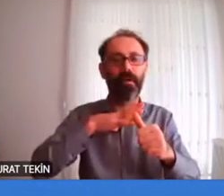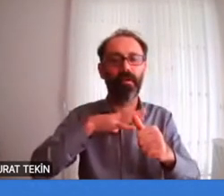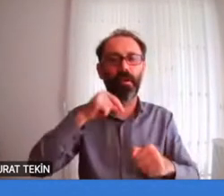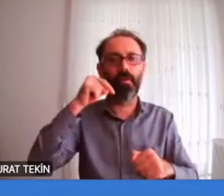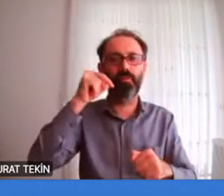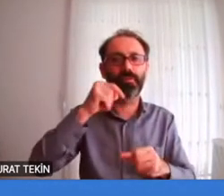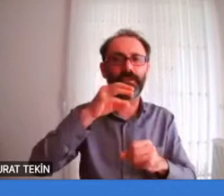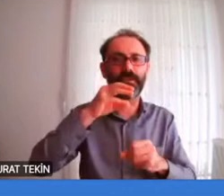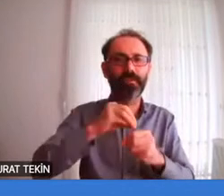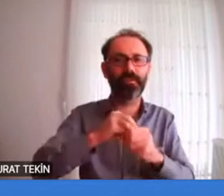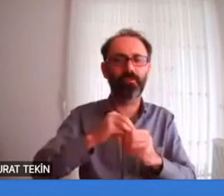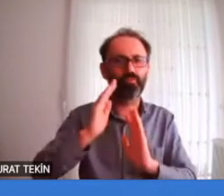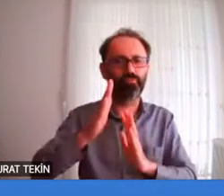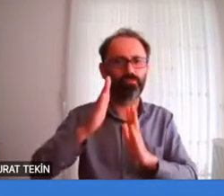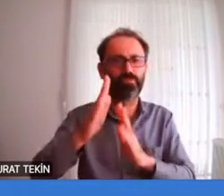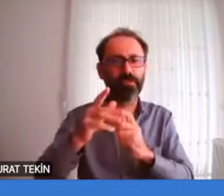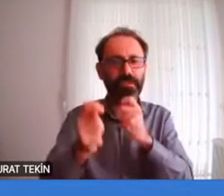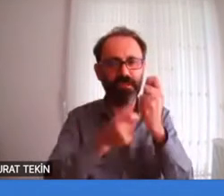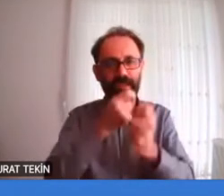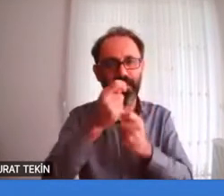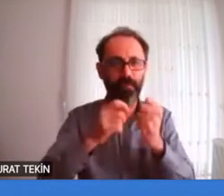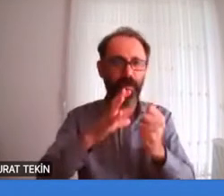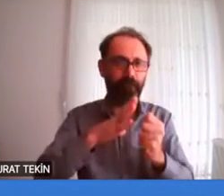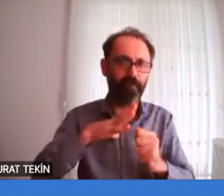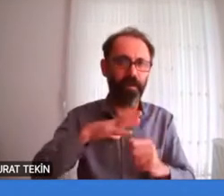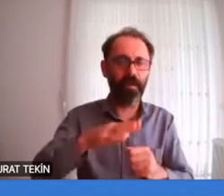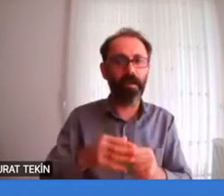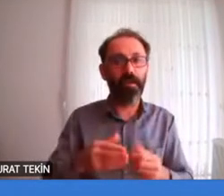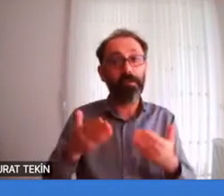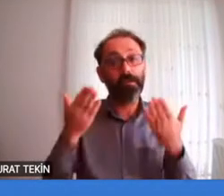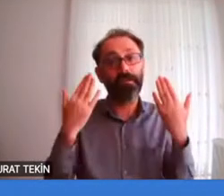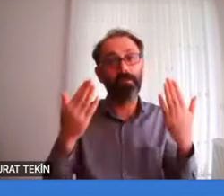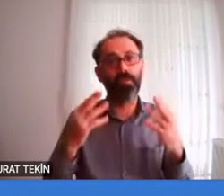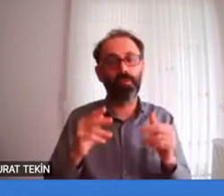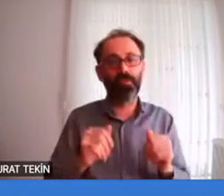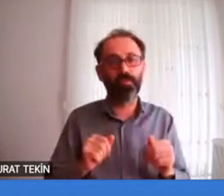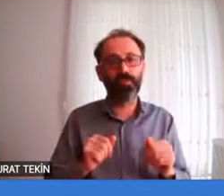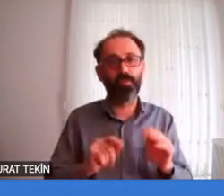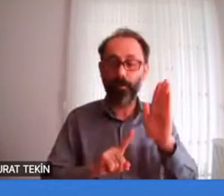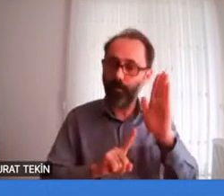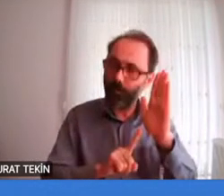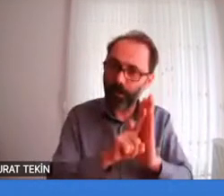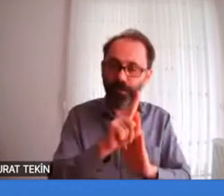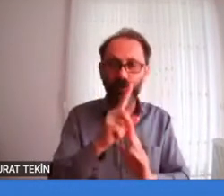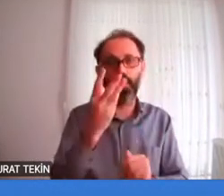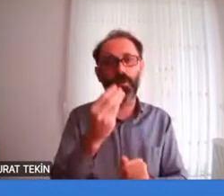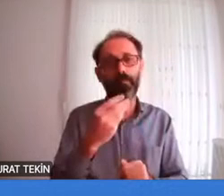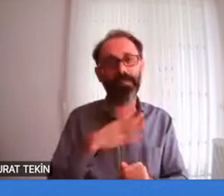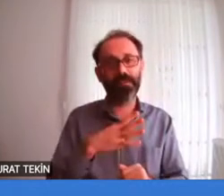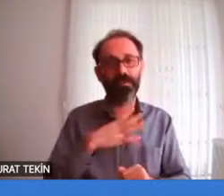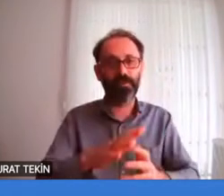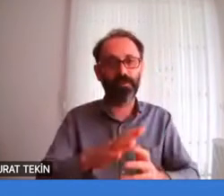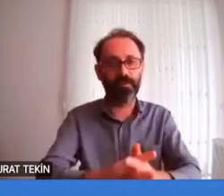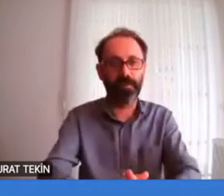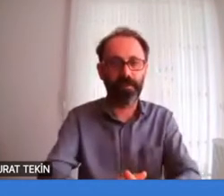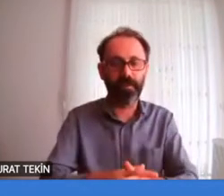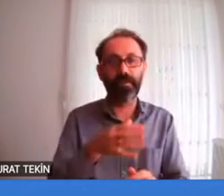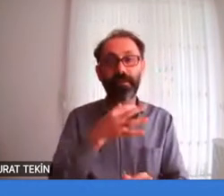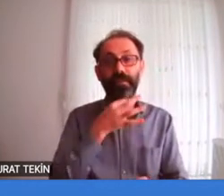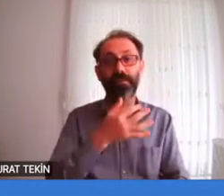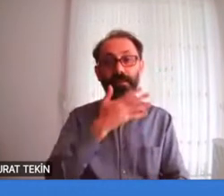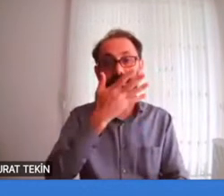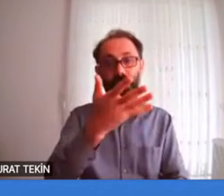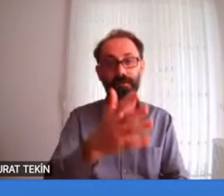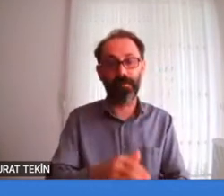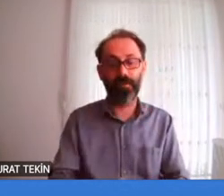hiç durmaksızın çalışıyoruz. İnşallah başarımızın sonucunu elde edeceğiz. Çok teşekkür ederim.